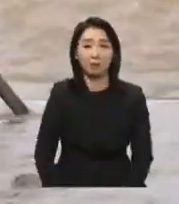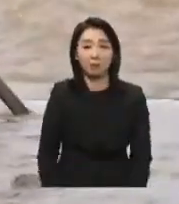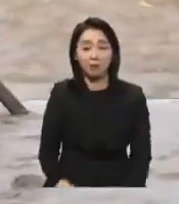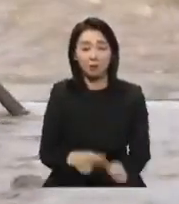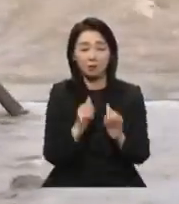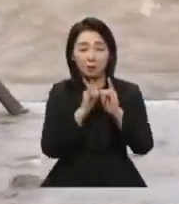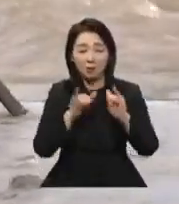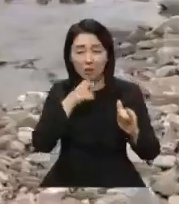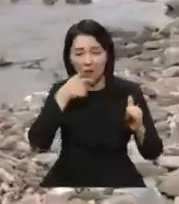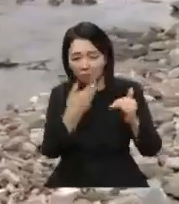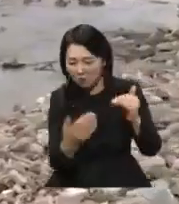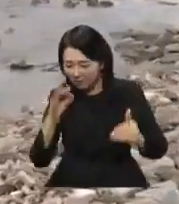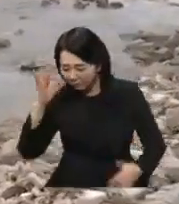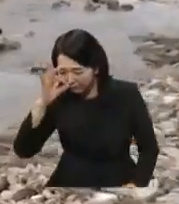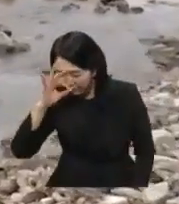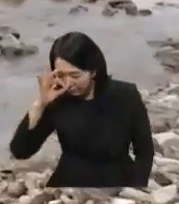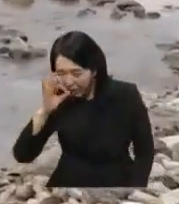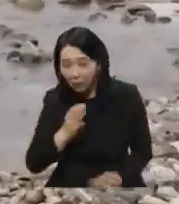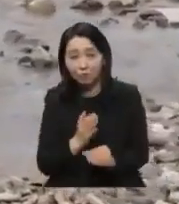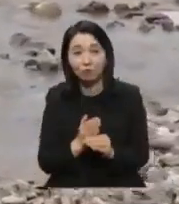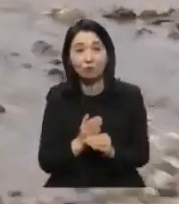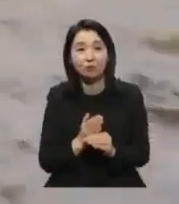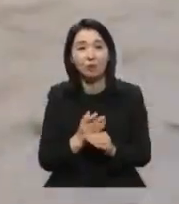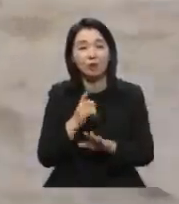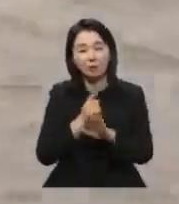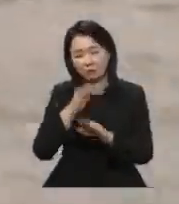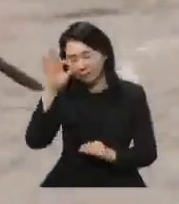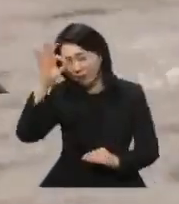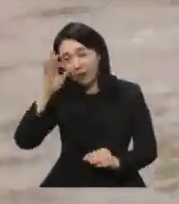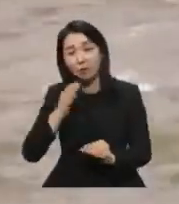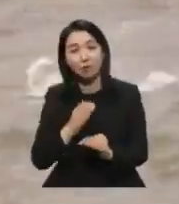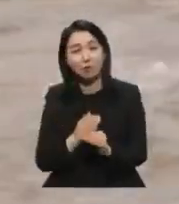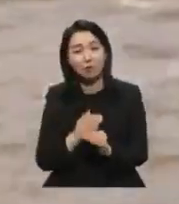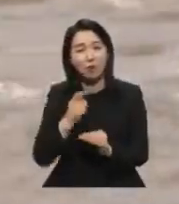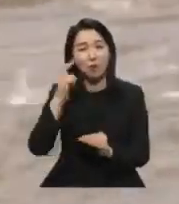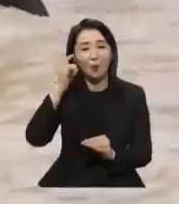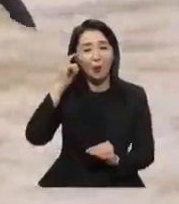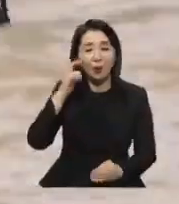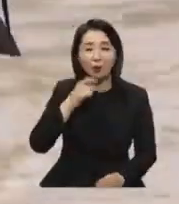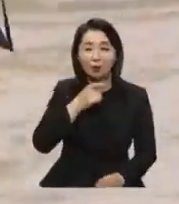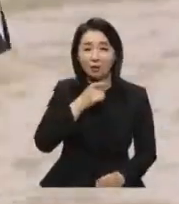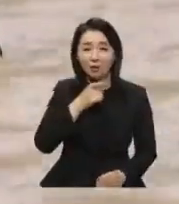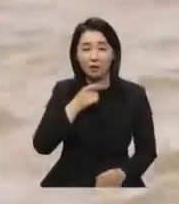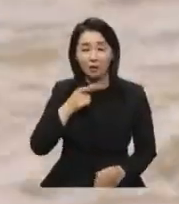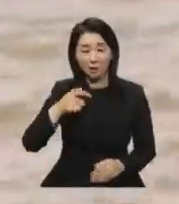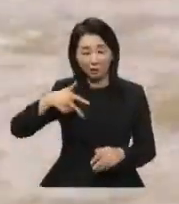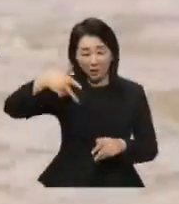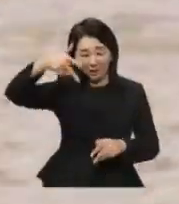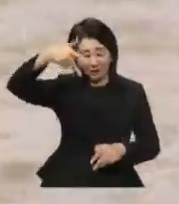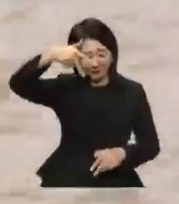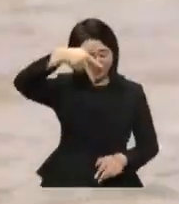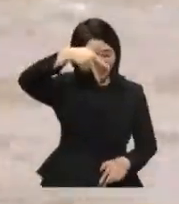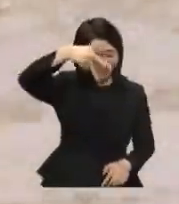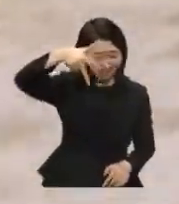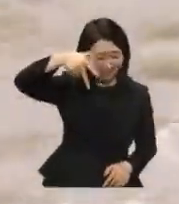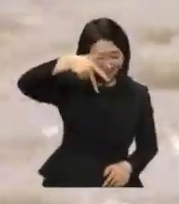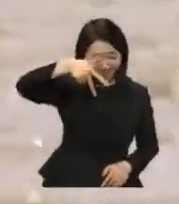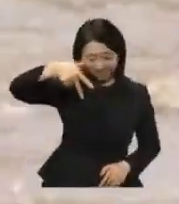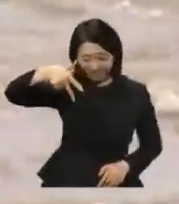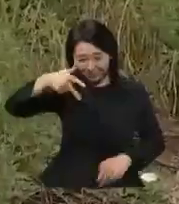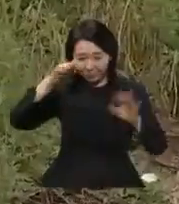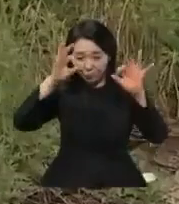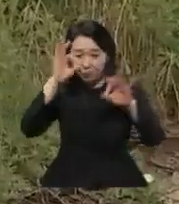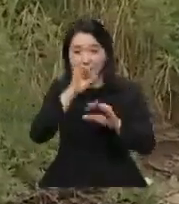구조대원들이 강물 바닥을 샅샅이 훑고 지나가면서 찾고 있었고 드론을 띄워 공중에서 넓게 보면서 실종자를